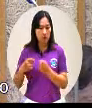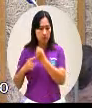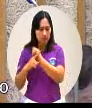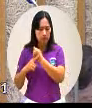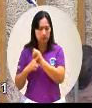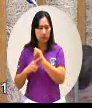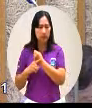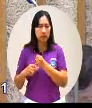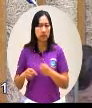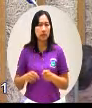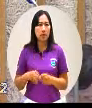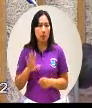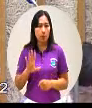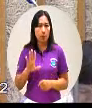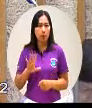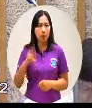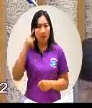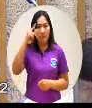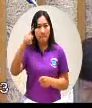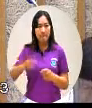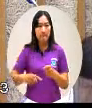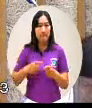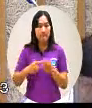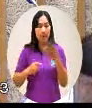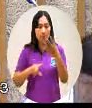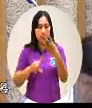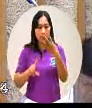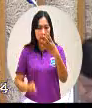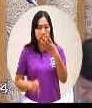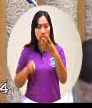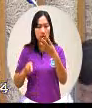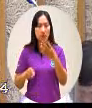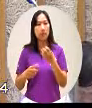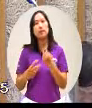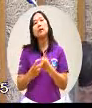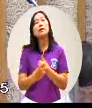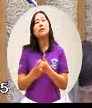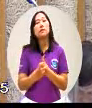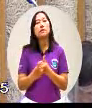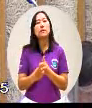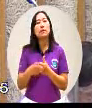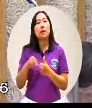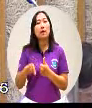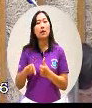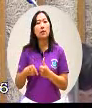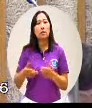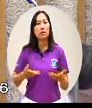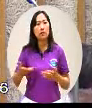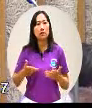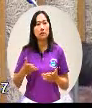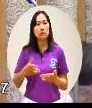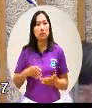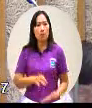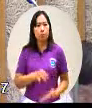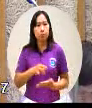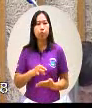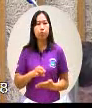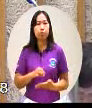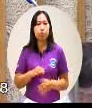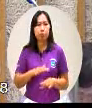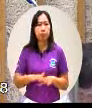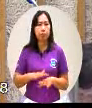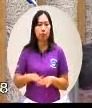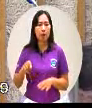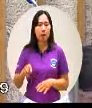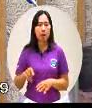把这个通盘检讨的案子会提出来，也包括这个韩议员你刚刚所提到的一些比较不适合继续